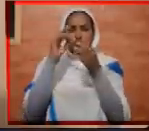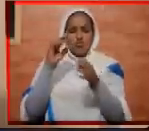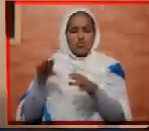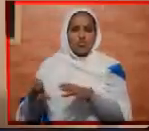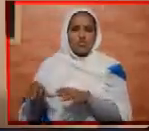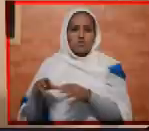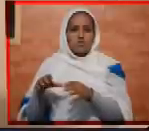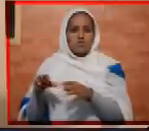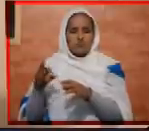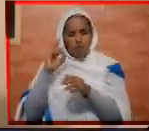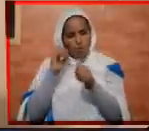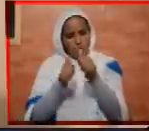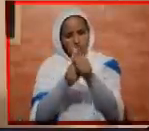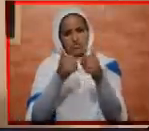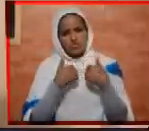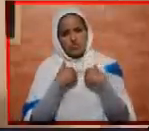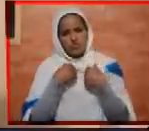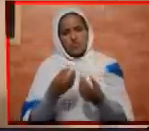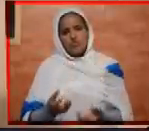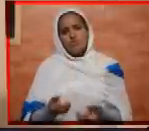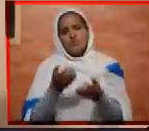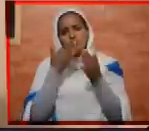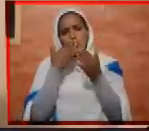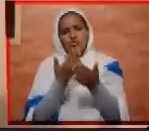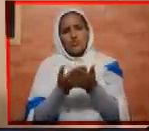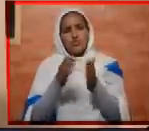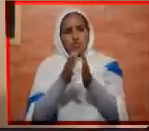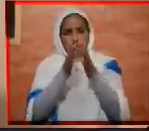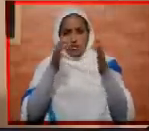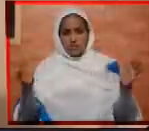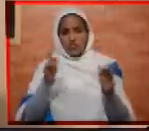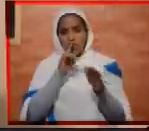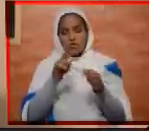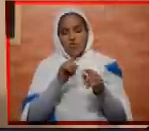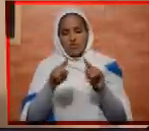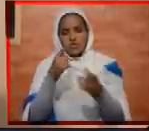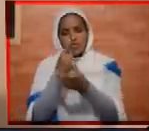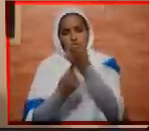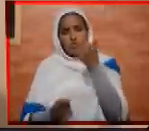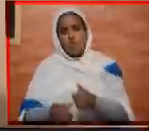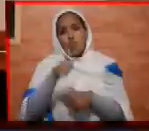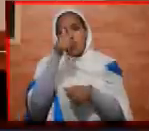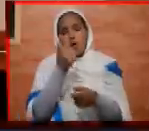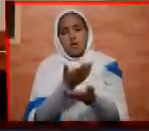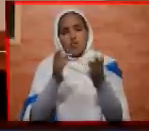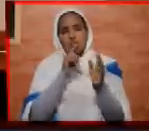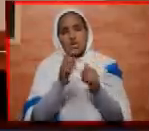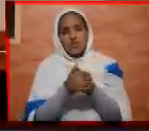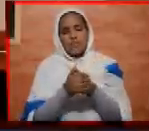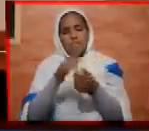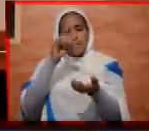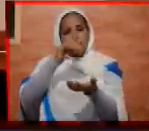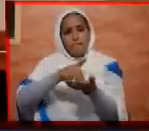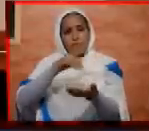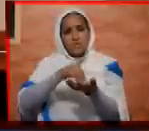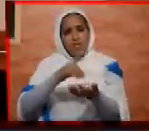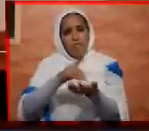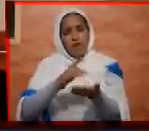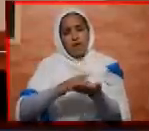የከተማ እንትን፣ ድምፅ ይበዛል፣ ጨዋታ ይበዛል፣ ጩኸት ይበዛል። በዚያን